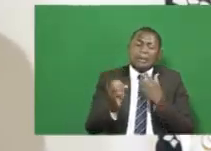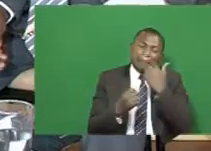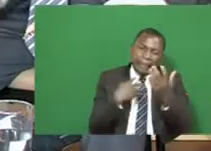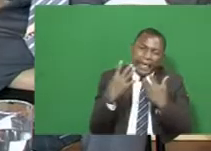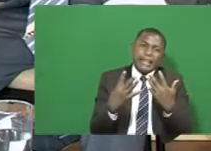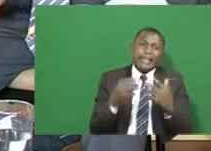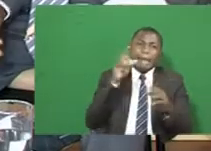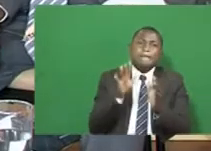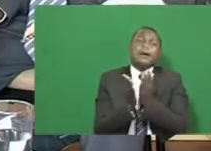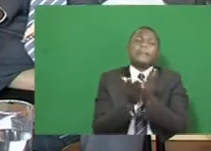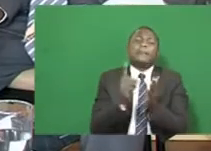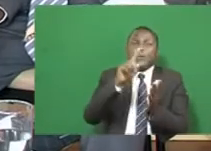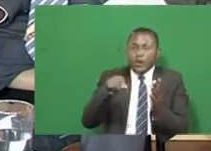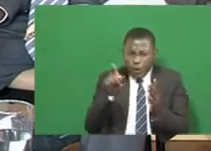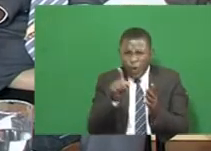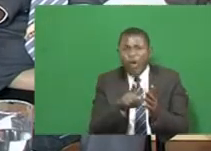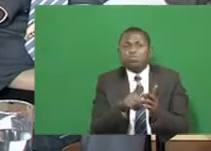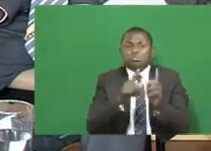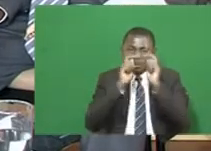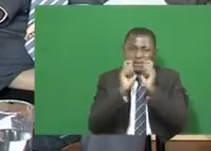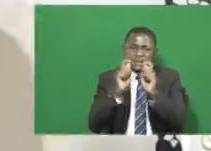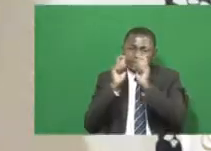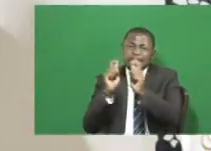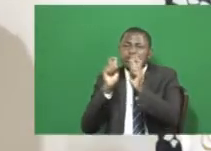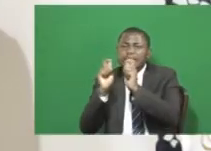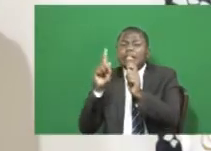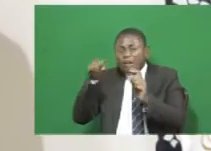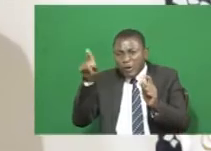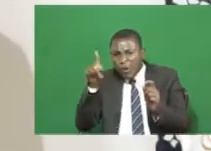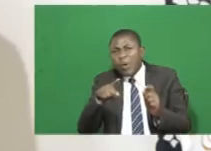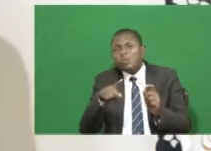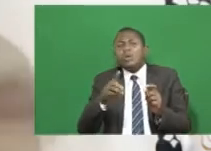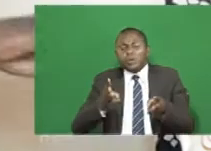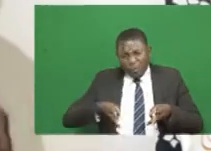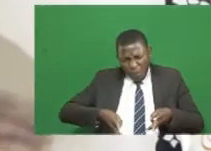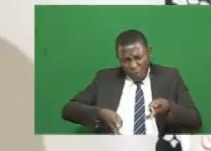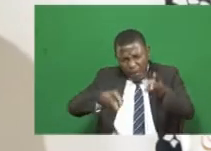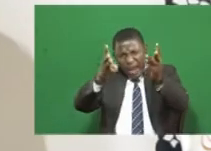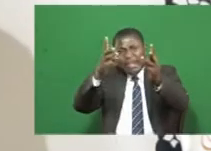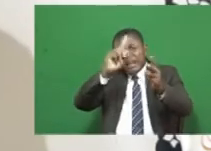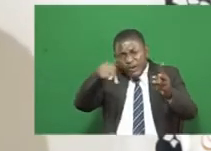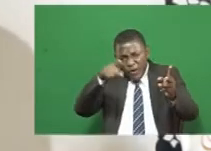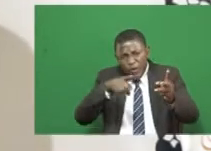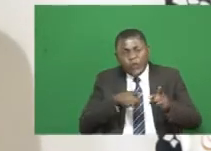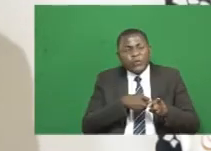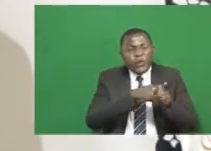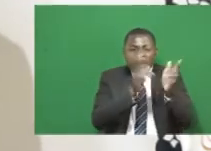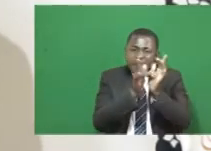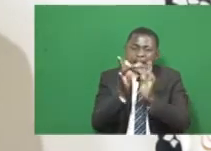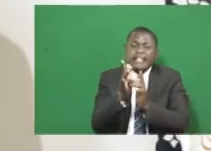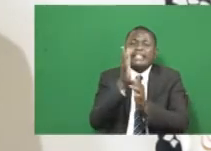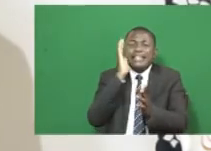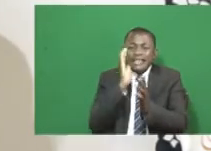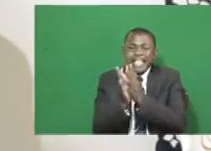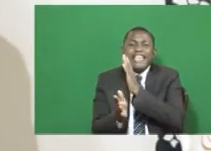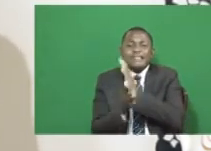zvisiri izvo ndobva vamhanya nawo. Ndobva vamhanya nawo. Vachienda kusiriko Satan achitimira uwere wana speed ina metera.